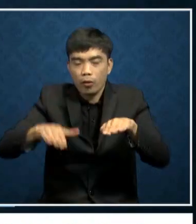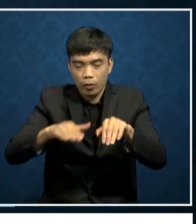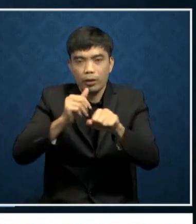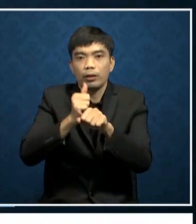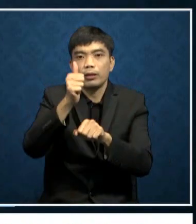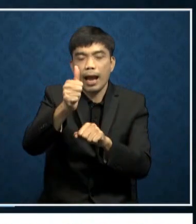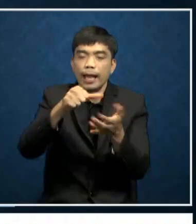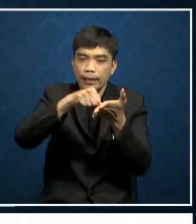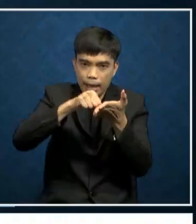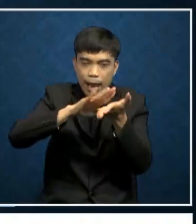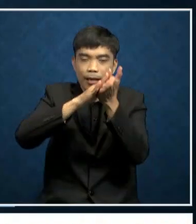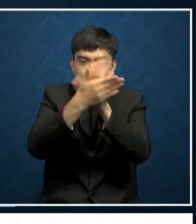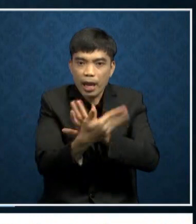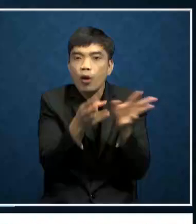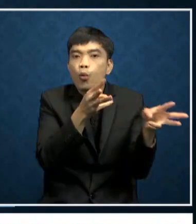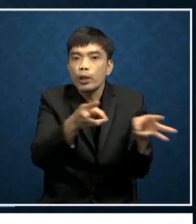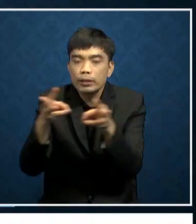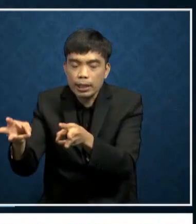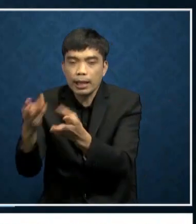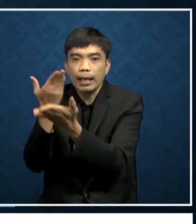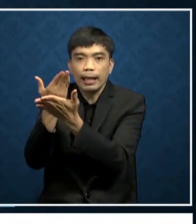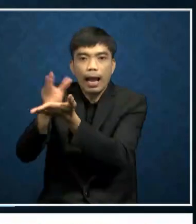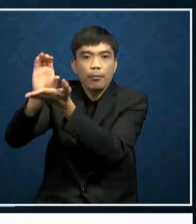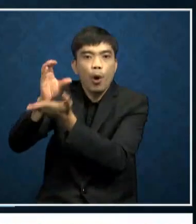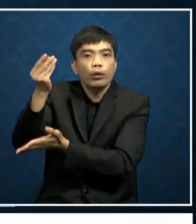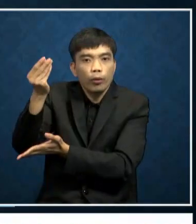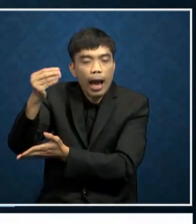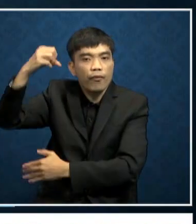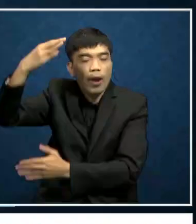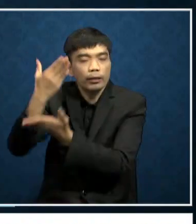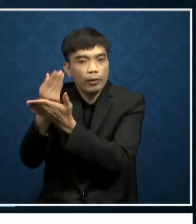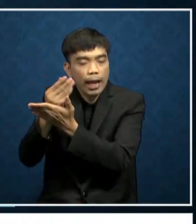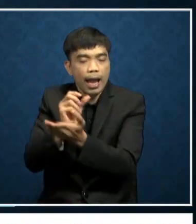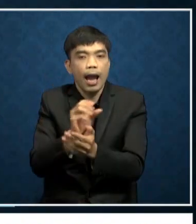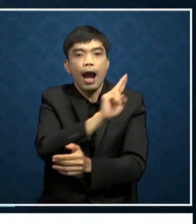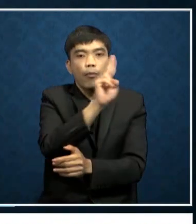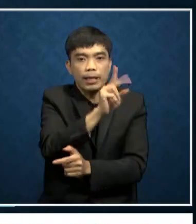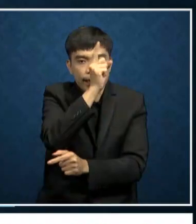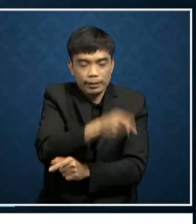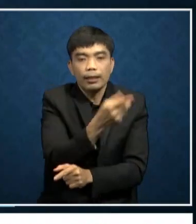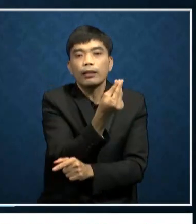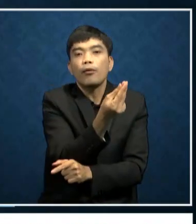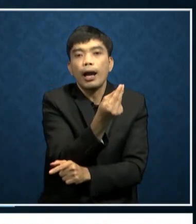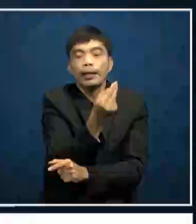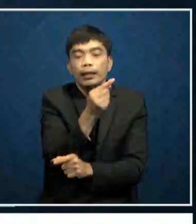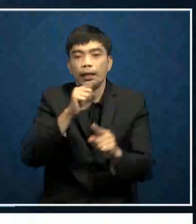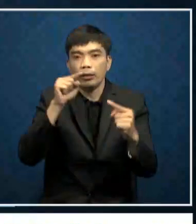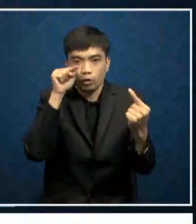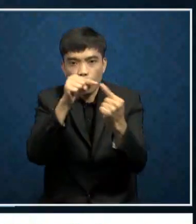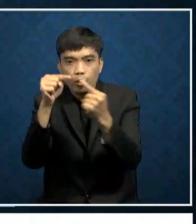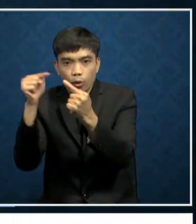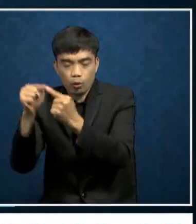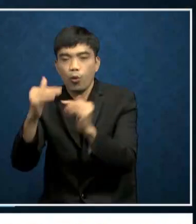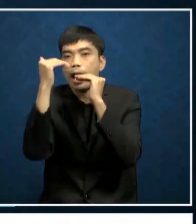ทั้งด้านการกำหนดแนวทางการพิจารณาต้นทุนที่มีการวิเคราะห์สถานการณ์ภายใต้การสังเคราะห์ฉากทัศนตลอดจนการ